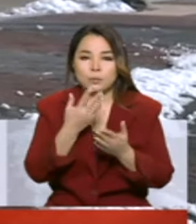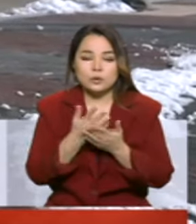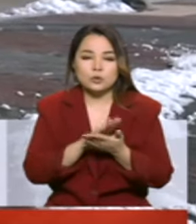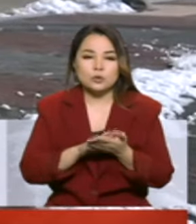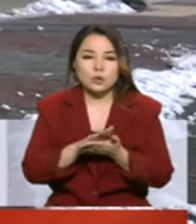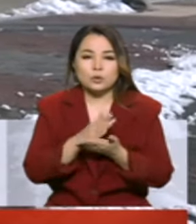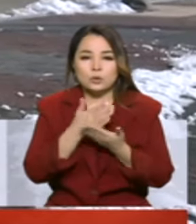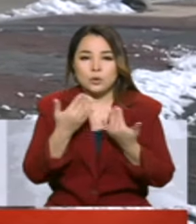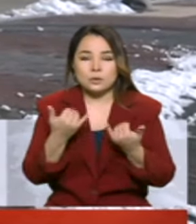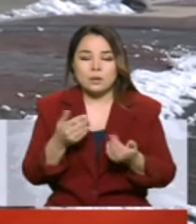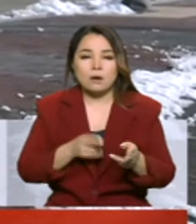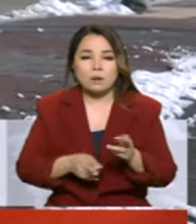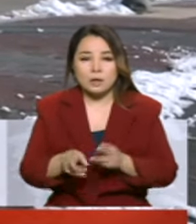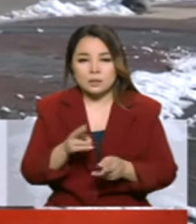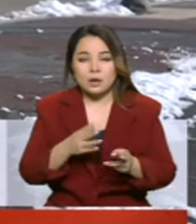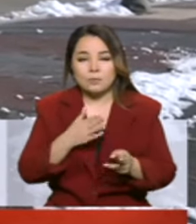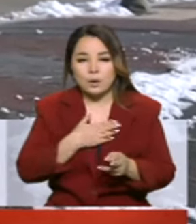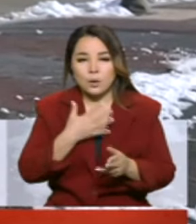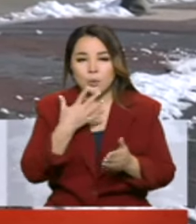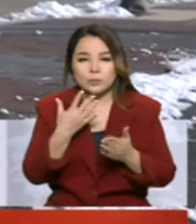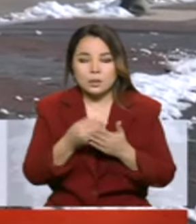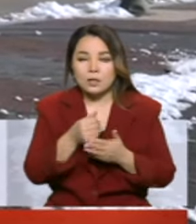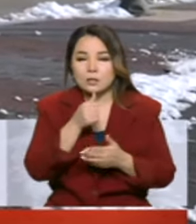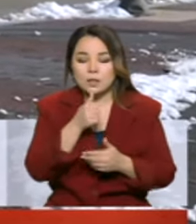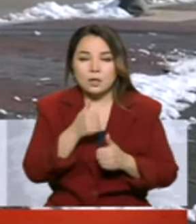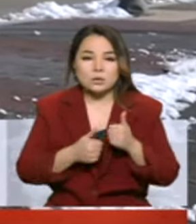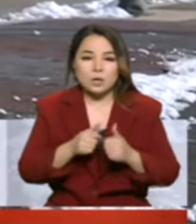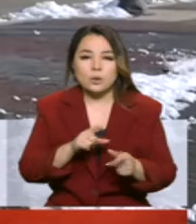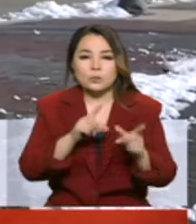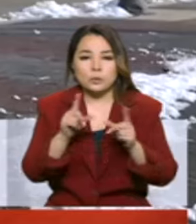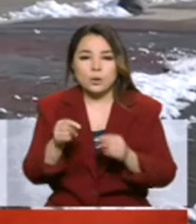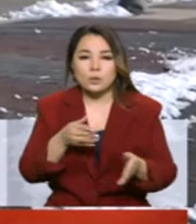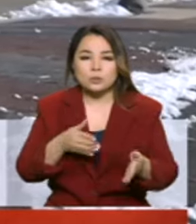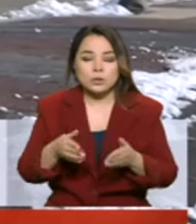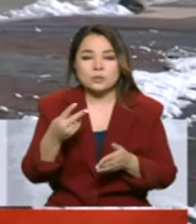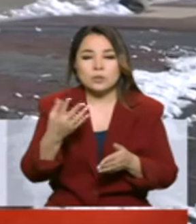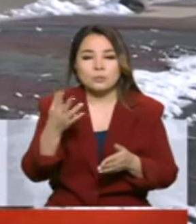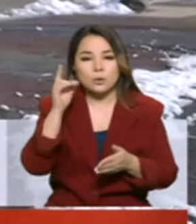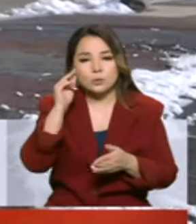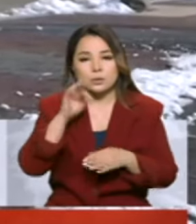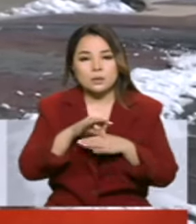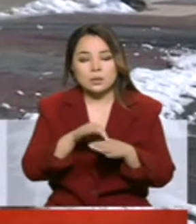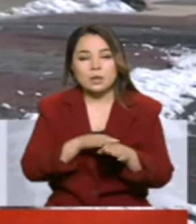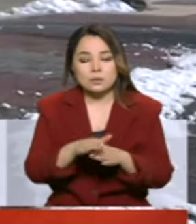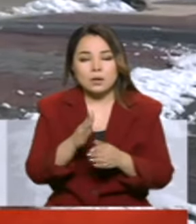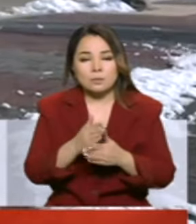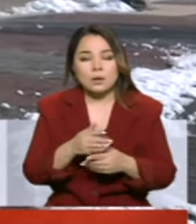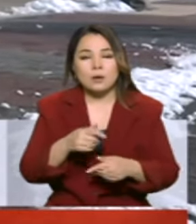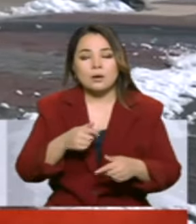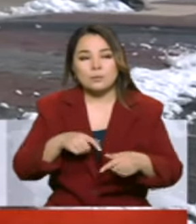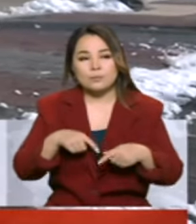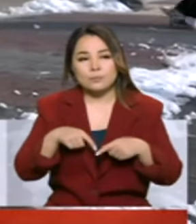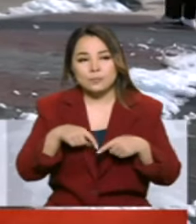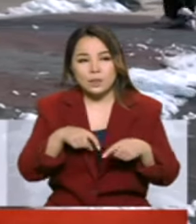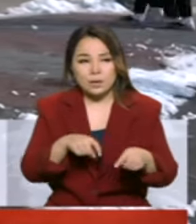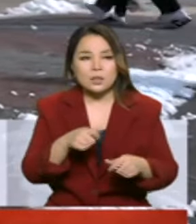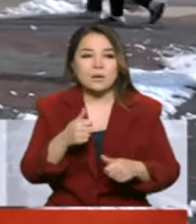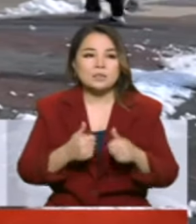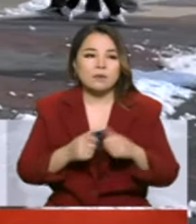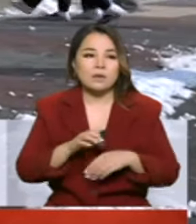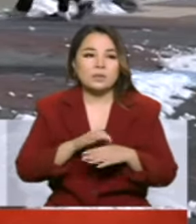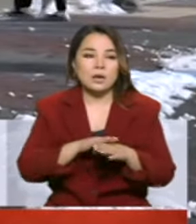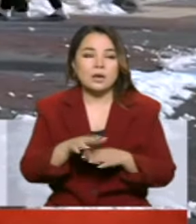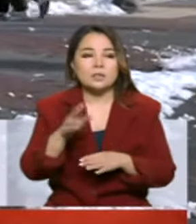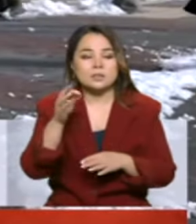алмады. Енді біздің конькишілеріміздің өздерінің шығатын жарыс жолы 25 күні ол аралас марафон эстафета, яғни